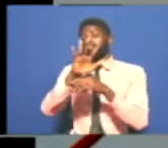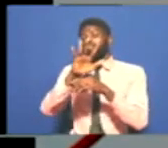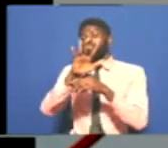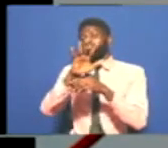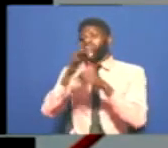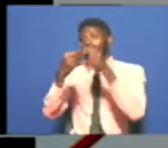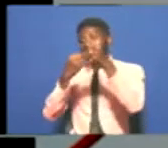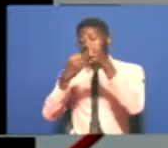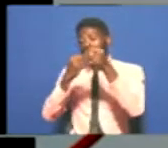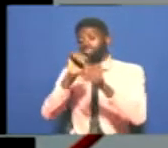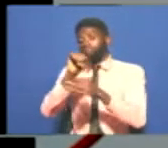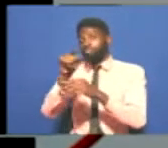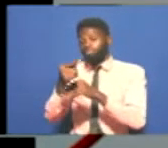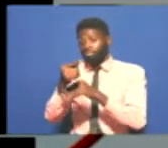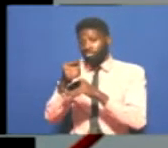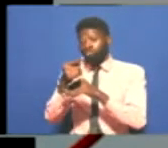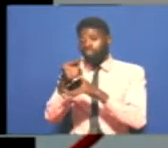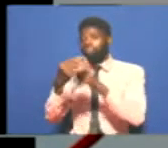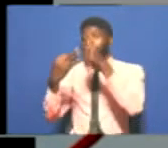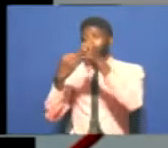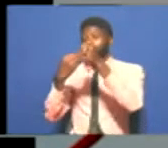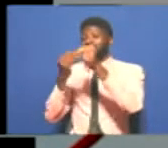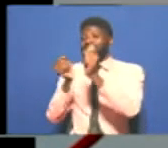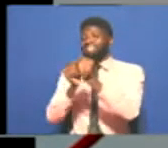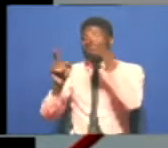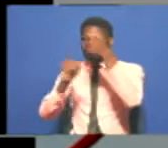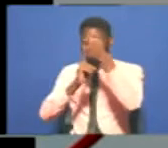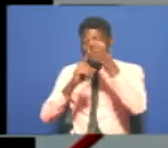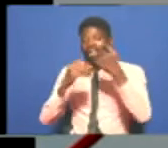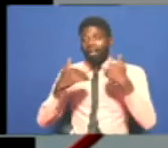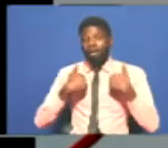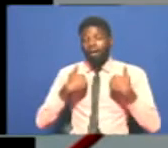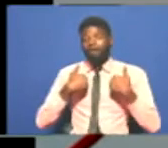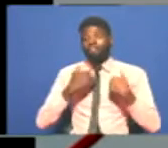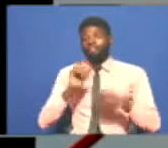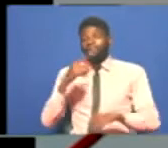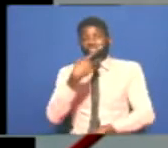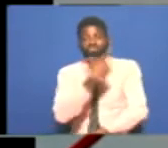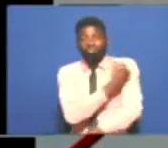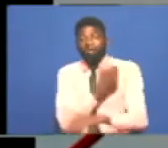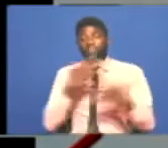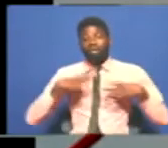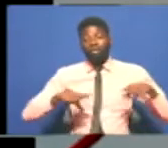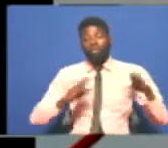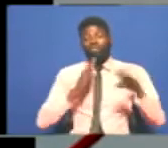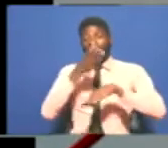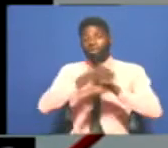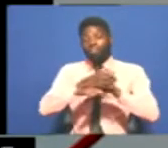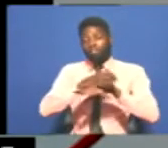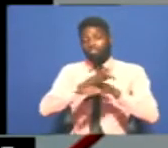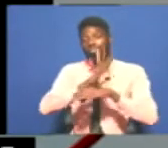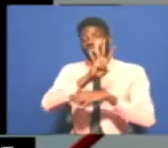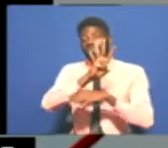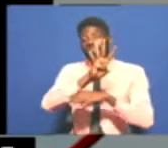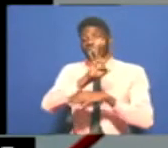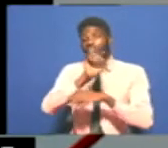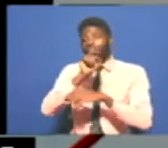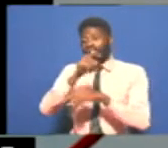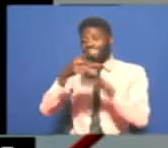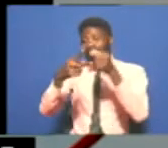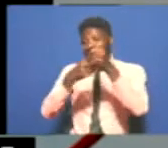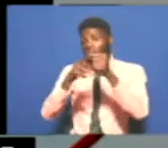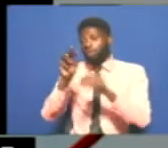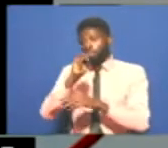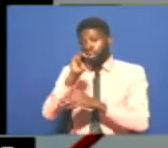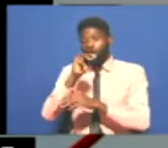6,601,098,816 wamepata dozi moja ya chanjo hiyo, huku watu zaidi ya 4,47 wakichanjwa kikamilifu. Katika muda